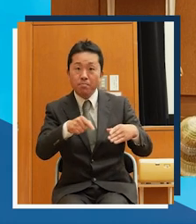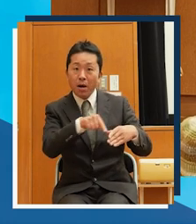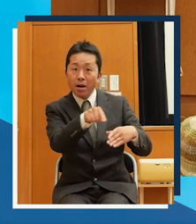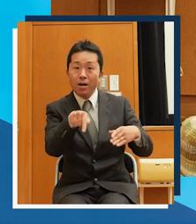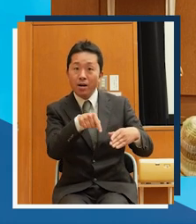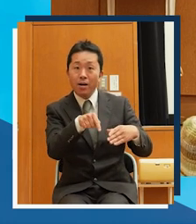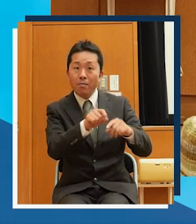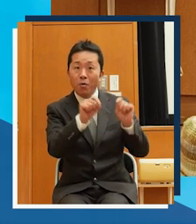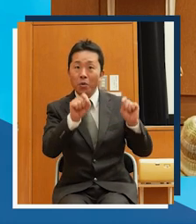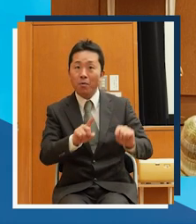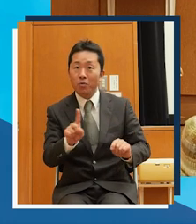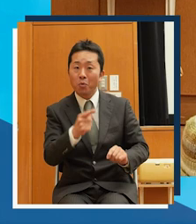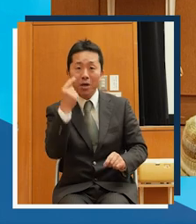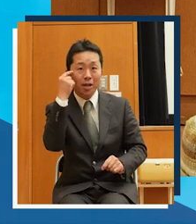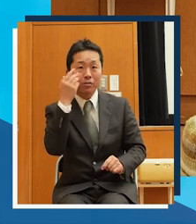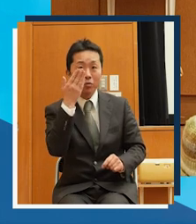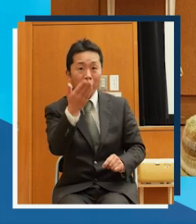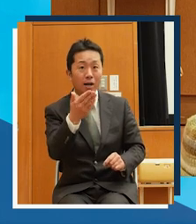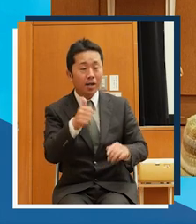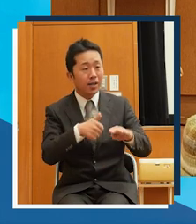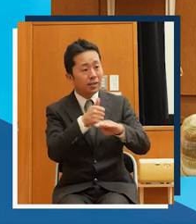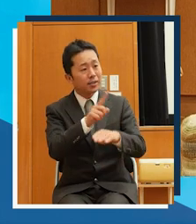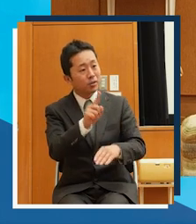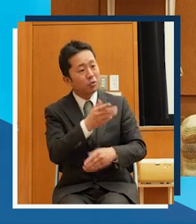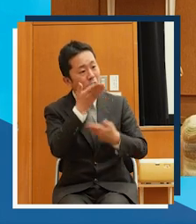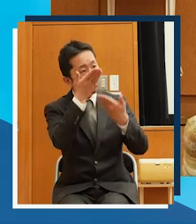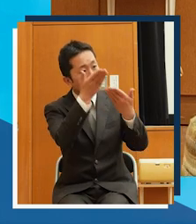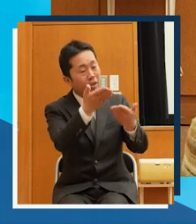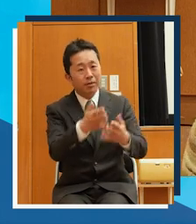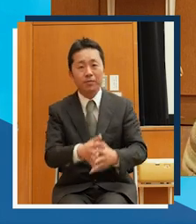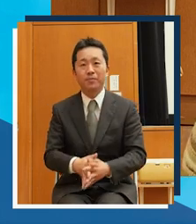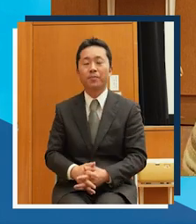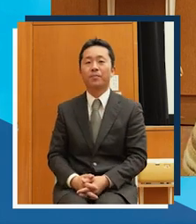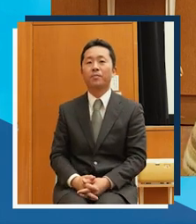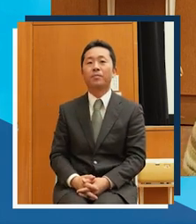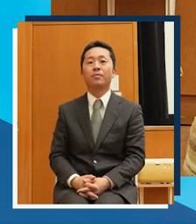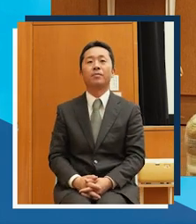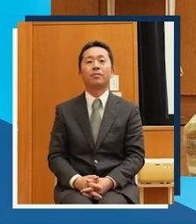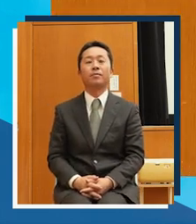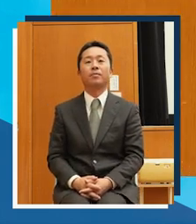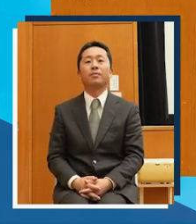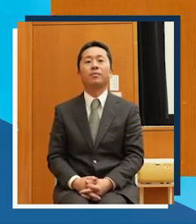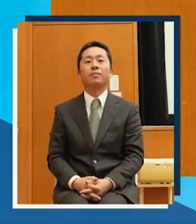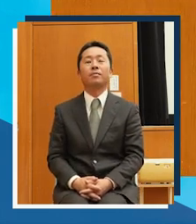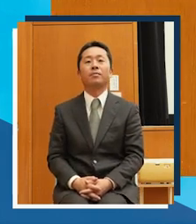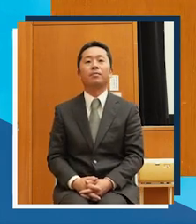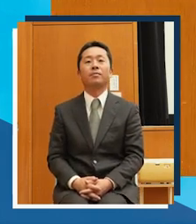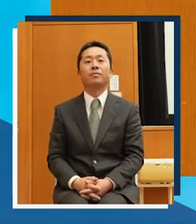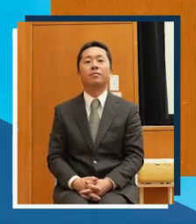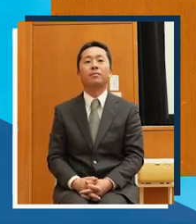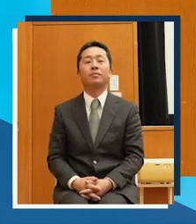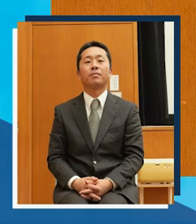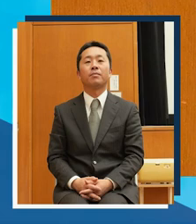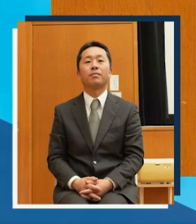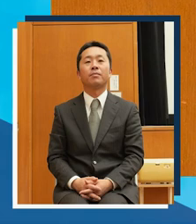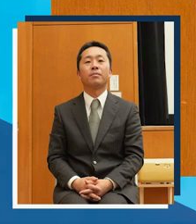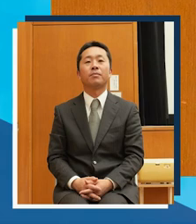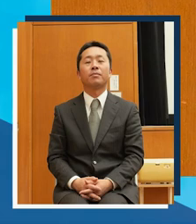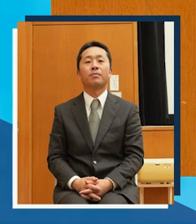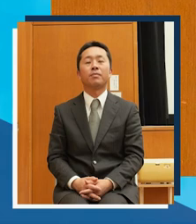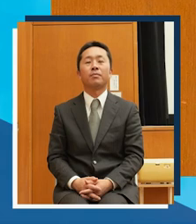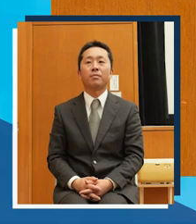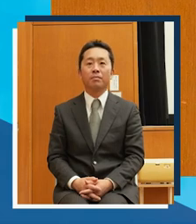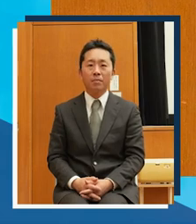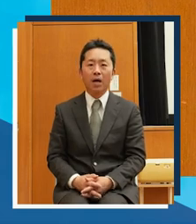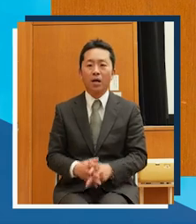をいただいています知事お願いできますでしょうかはいえっといわゆるま